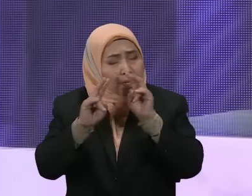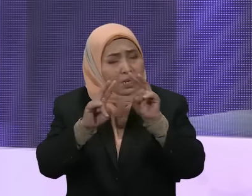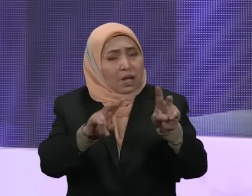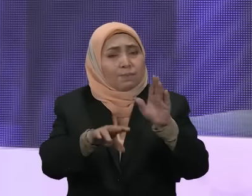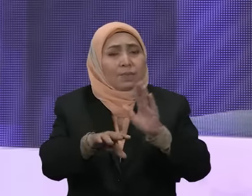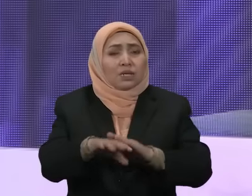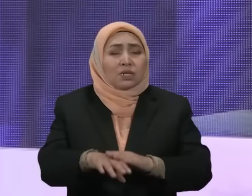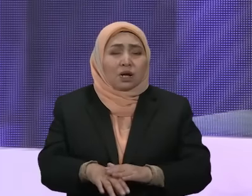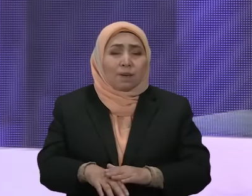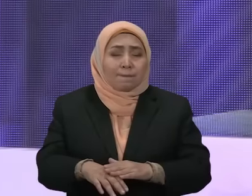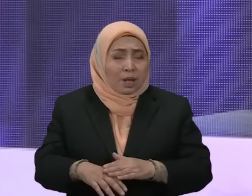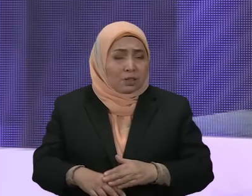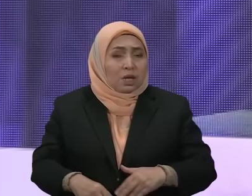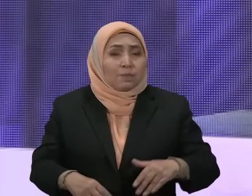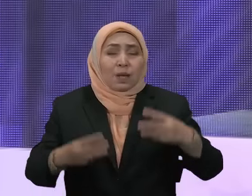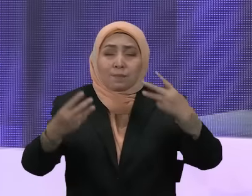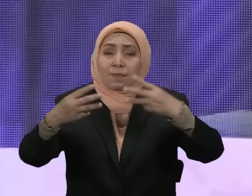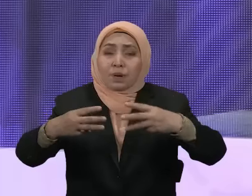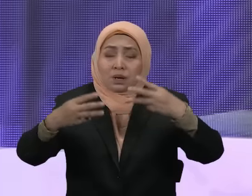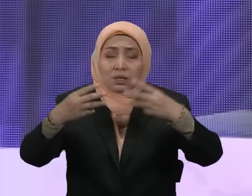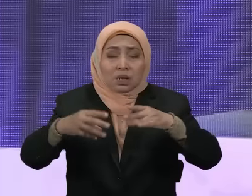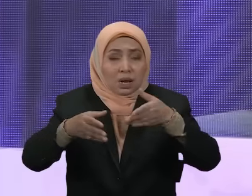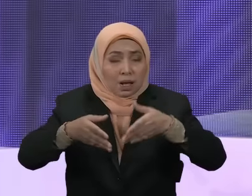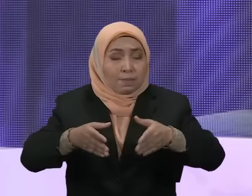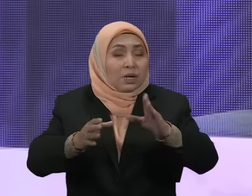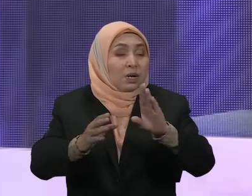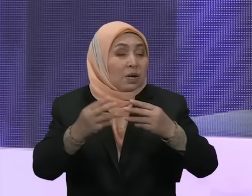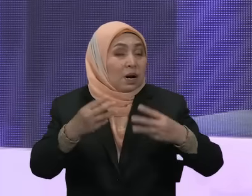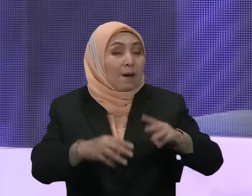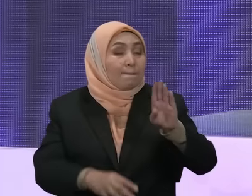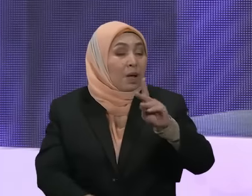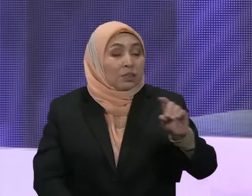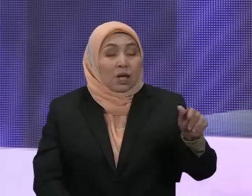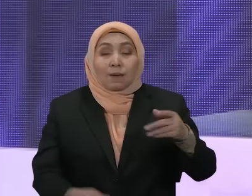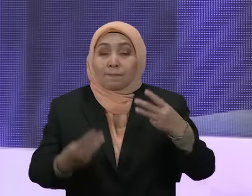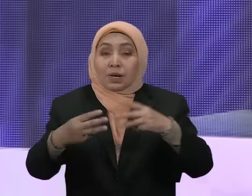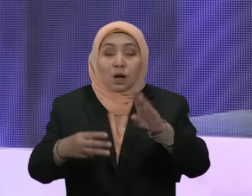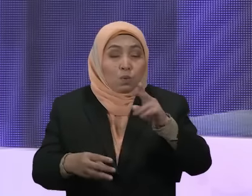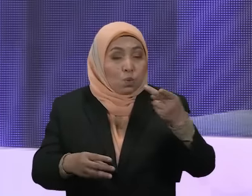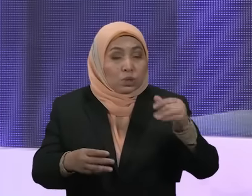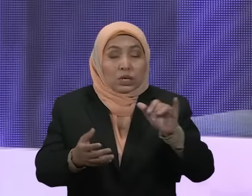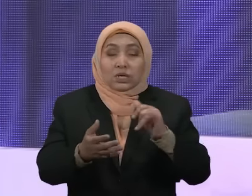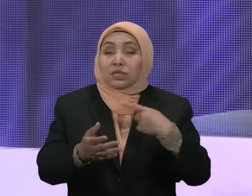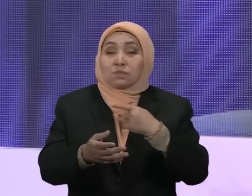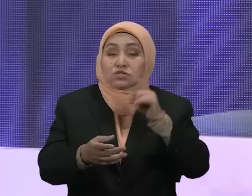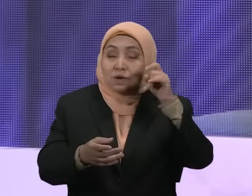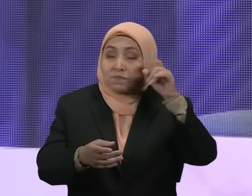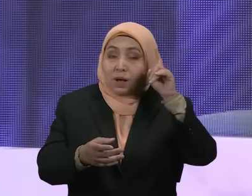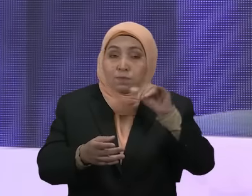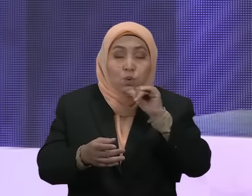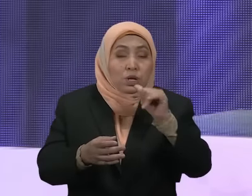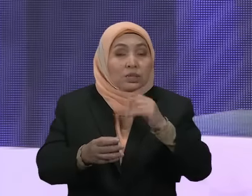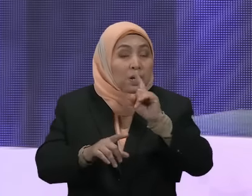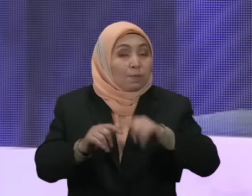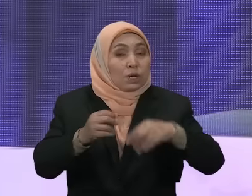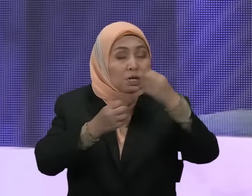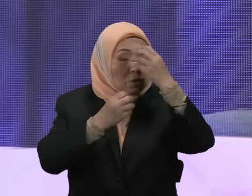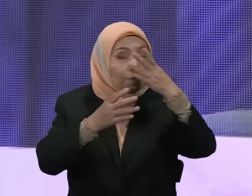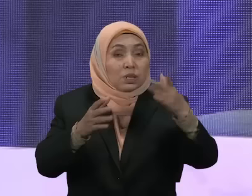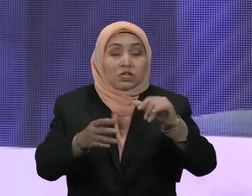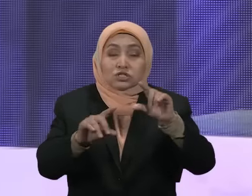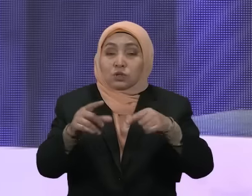kepada berjuang qital fi sabilillah dalam perang Badar, perang Uhud dan sebagainya itu, kita kena faham bahawa ia bukan boleh diumumkan oleh